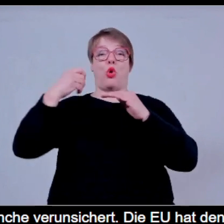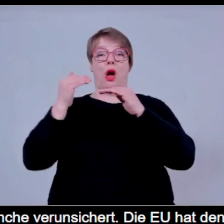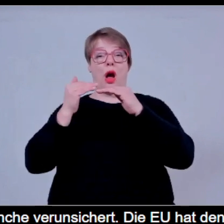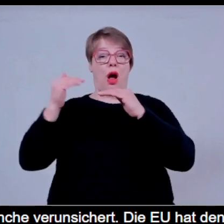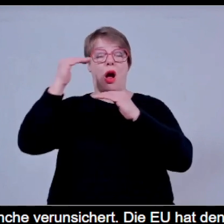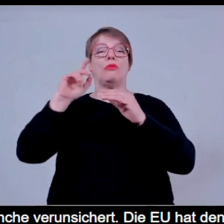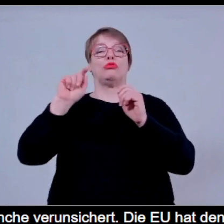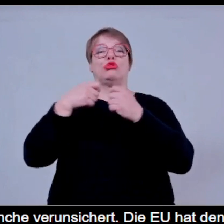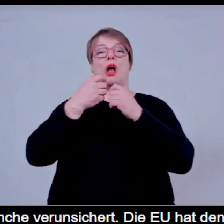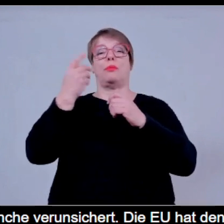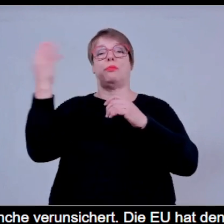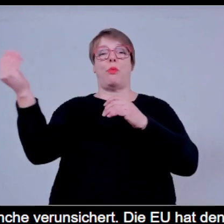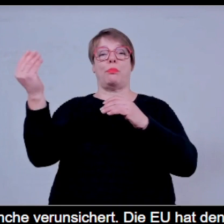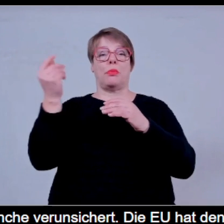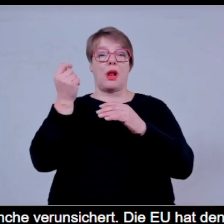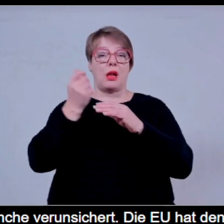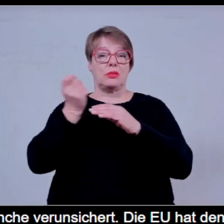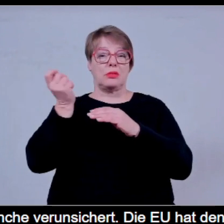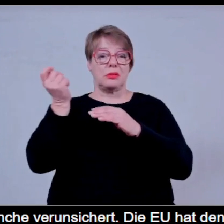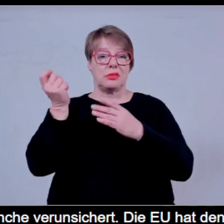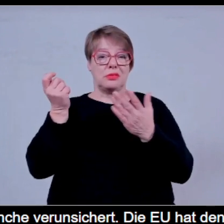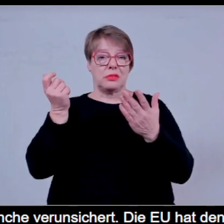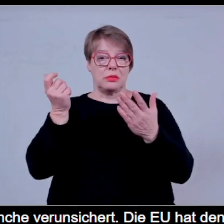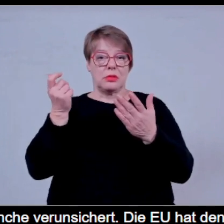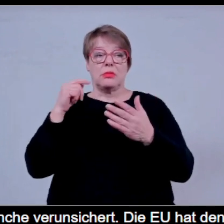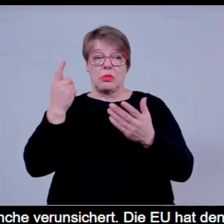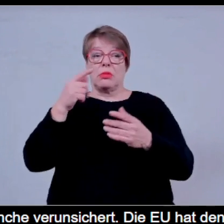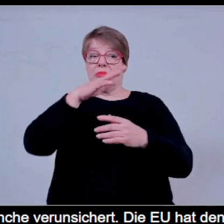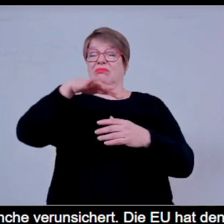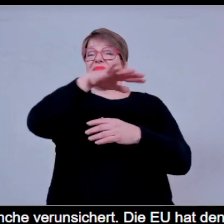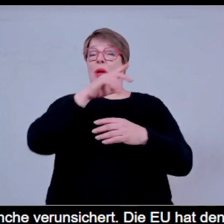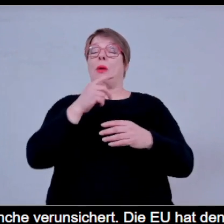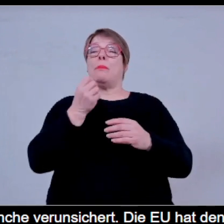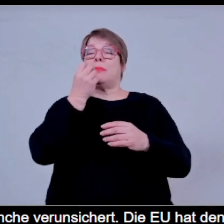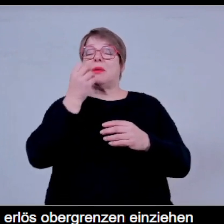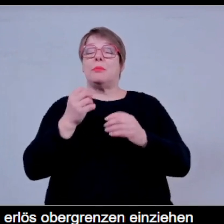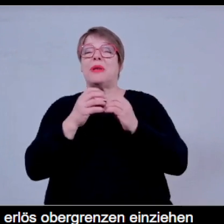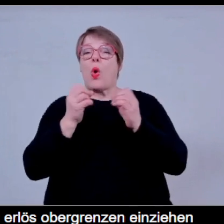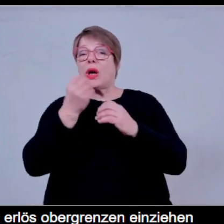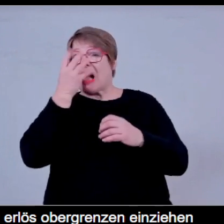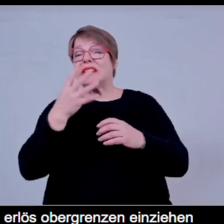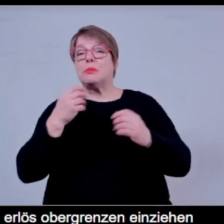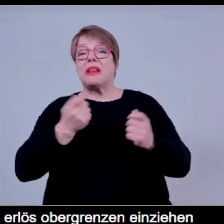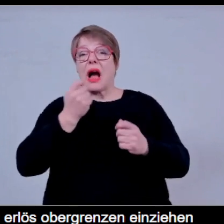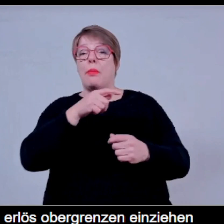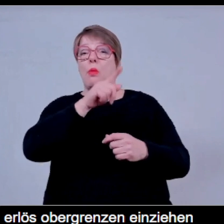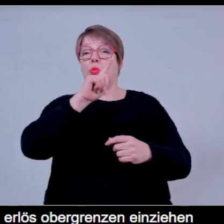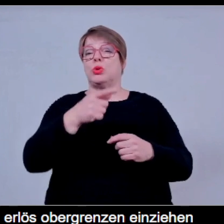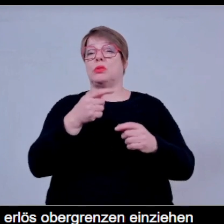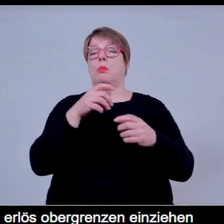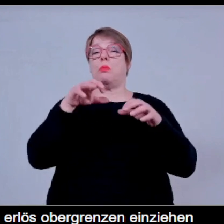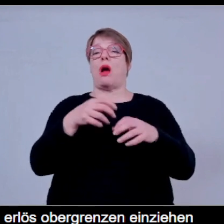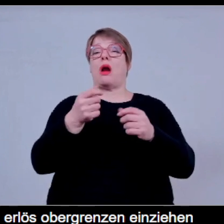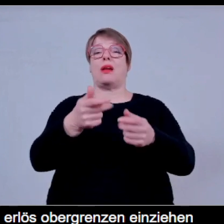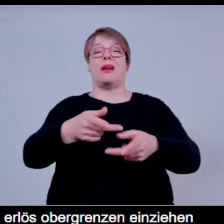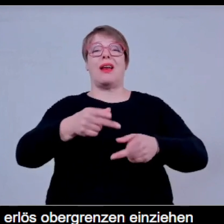Berlin protestiert. Der Bund hat dann zurückgezogen von 1. März auf 1. September. Auch das haben wir nicht geduldet. Jetzt heißt